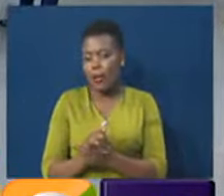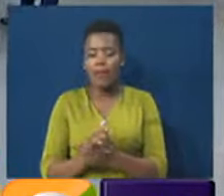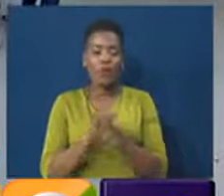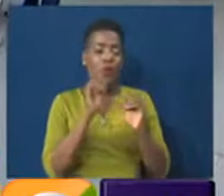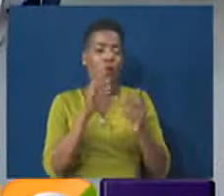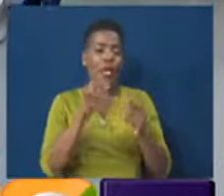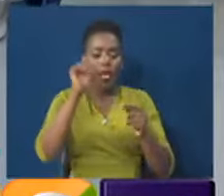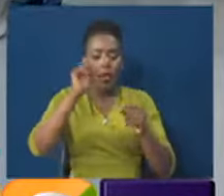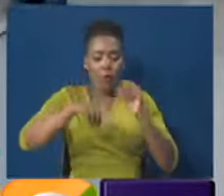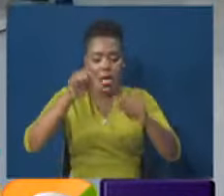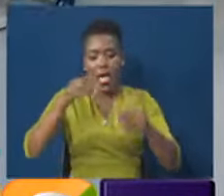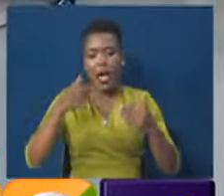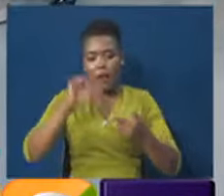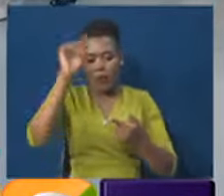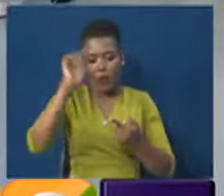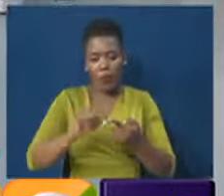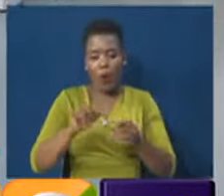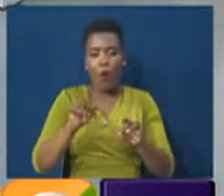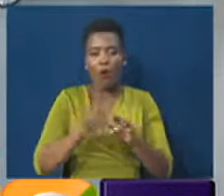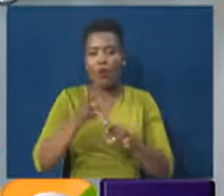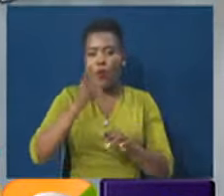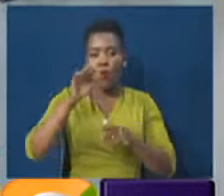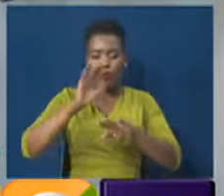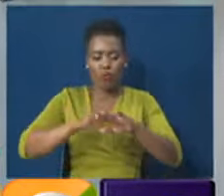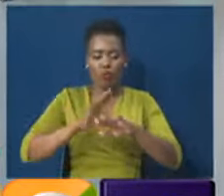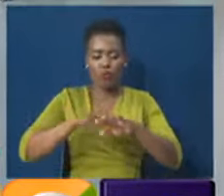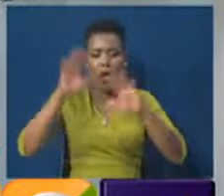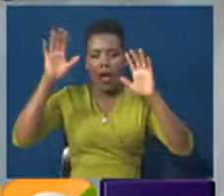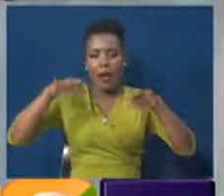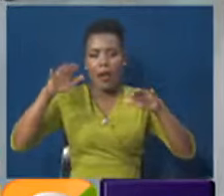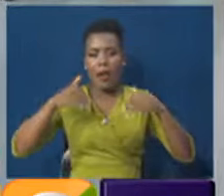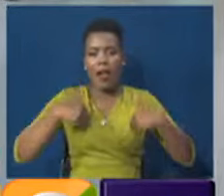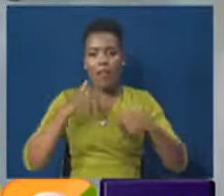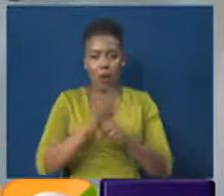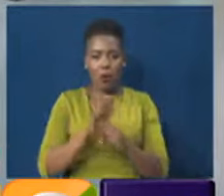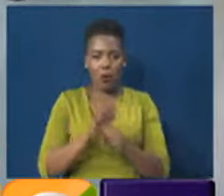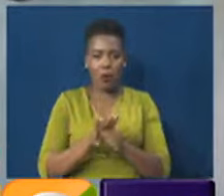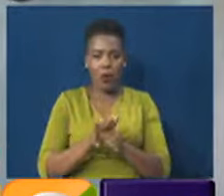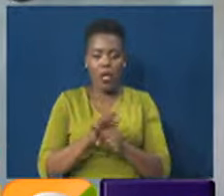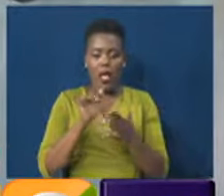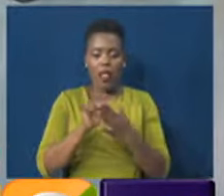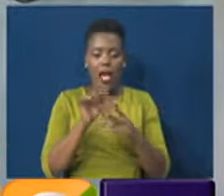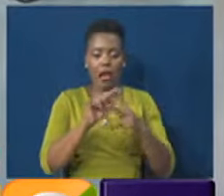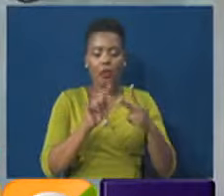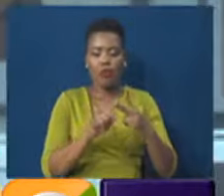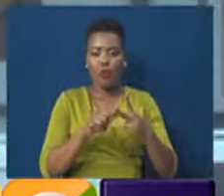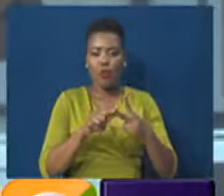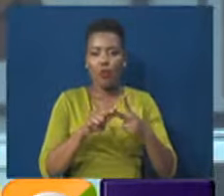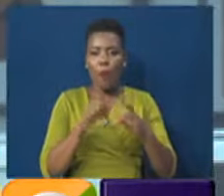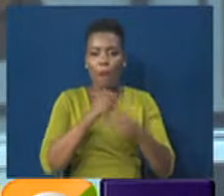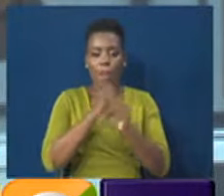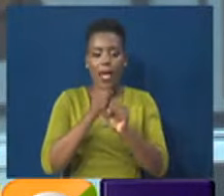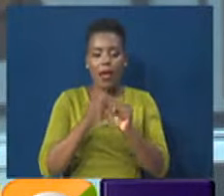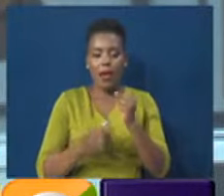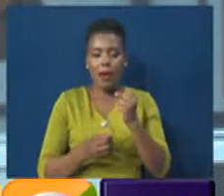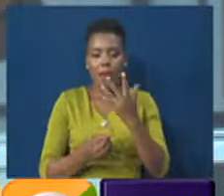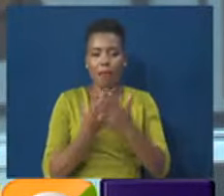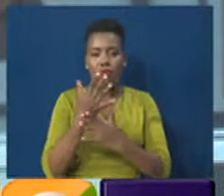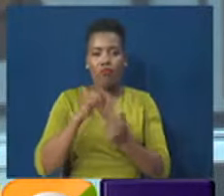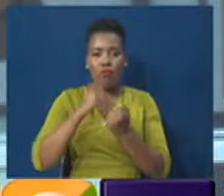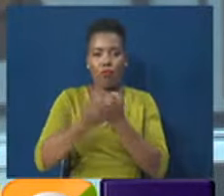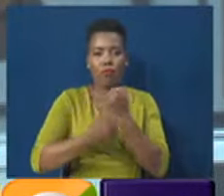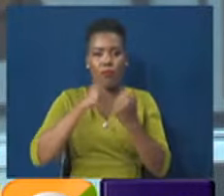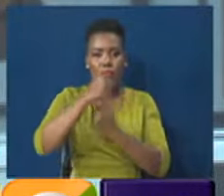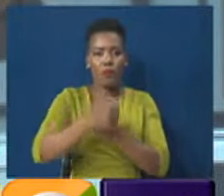Mungu ni mwema, tulikuwa na mvua nzuri. Hizo vitu mbili. Zimefanya tukakuwa na harvest ya kutosha.